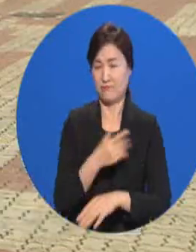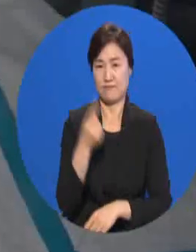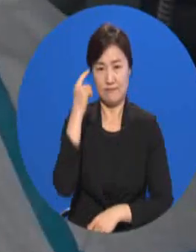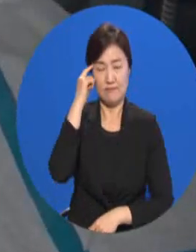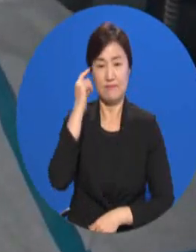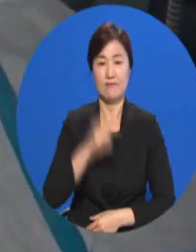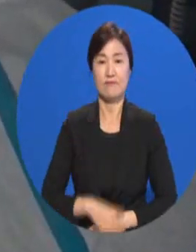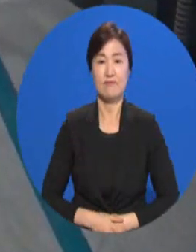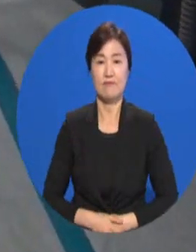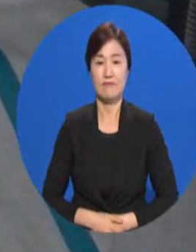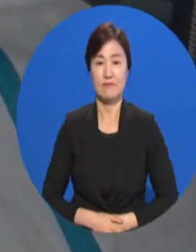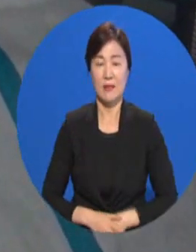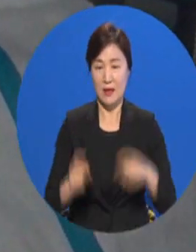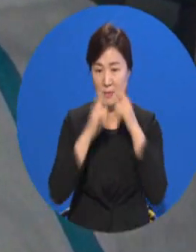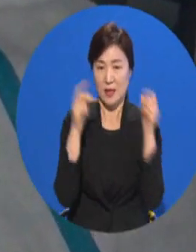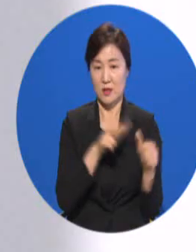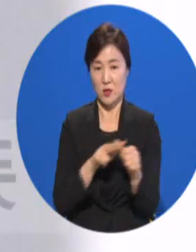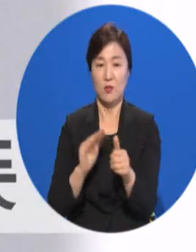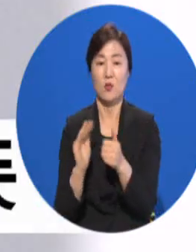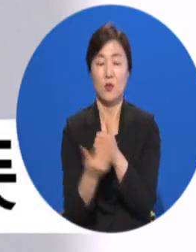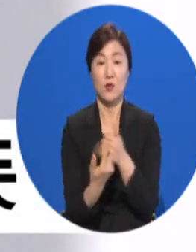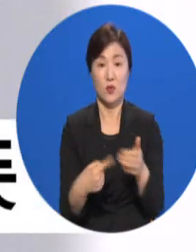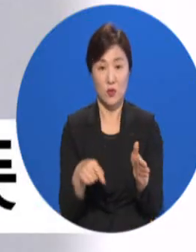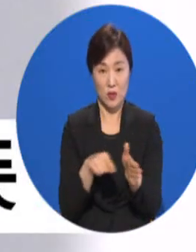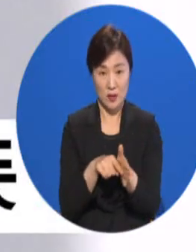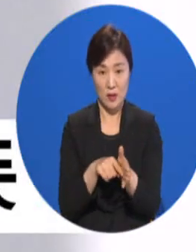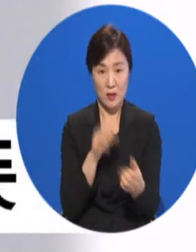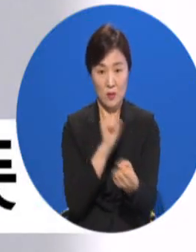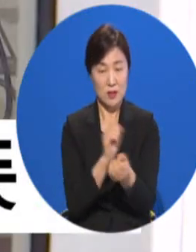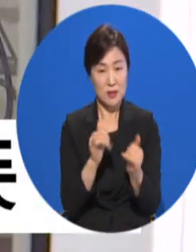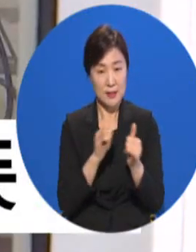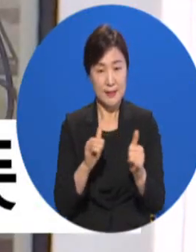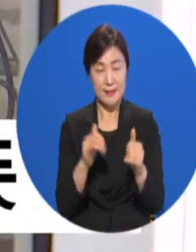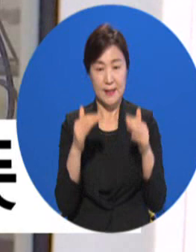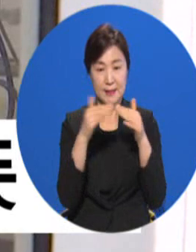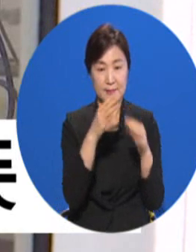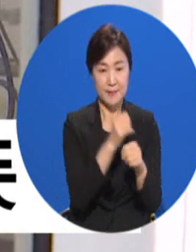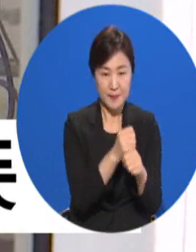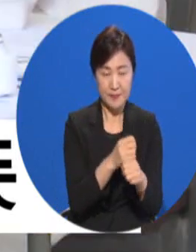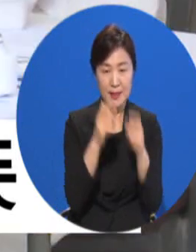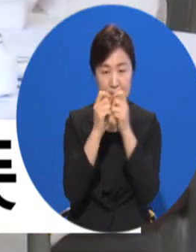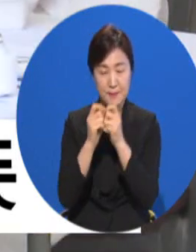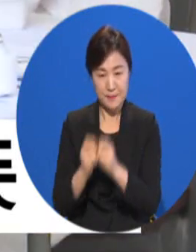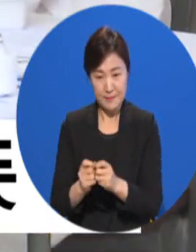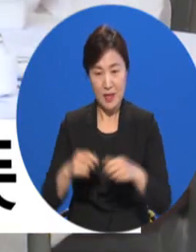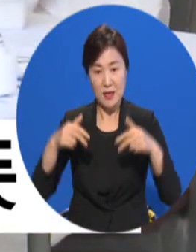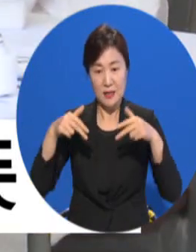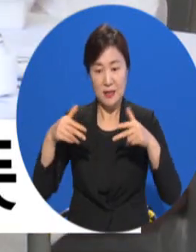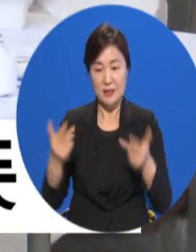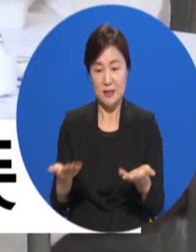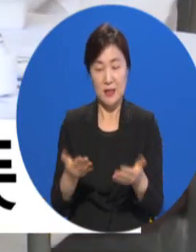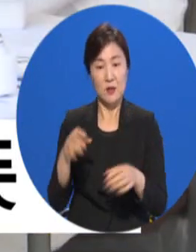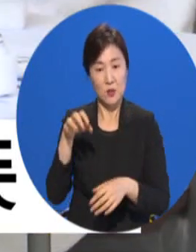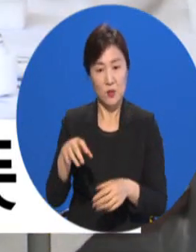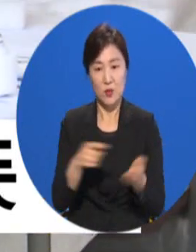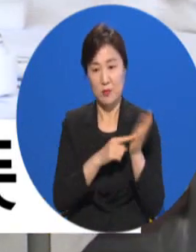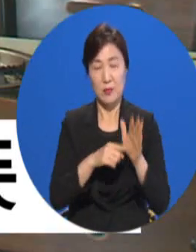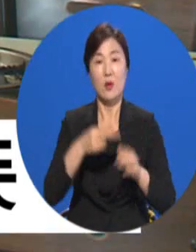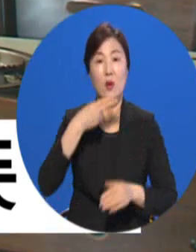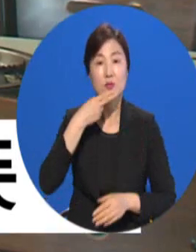하고. 개인정보 보호를 위해 확진자의 거주지 세부 주소나 직장명 등은 공개하지 않을 수도